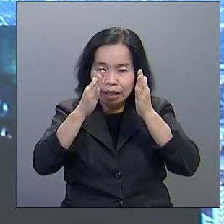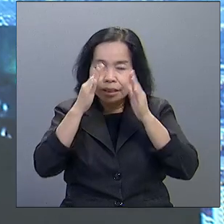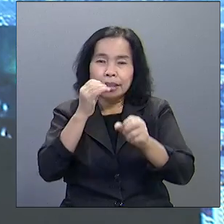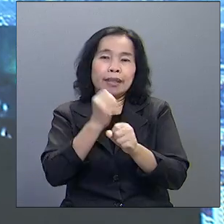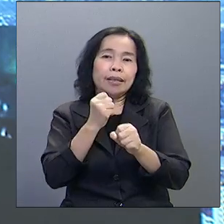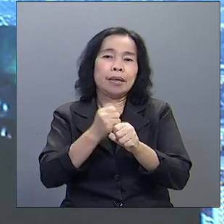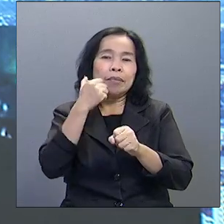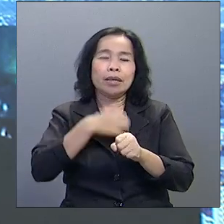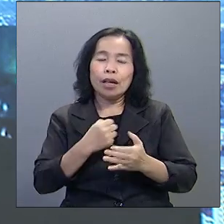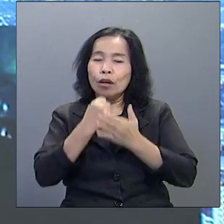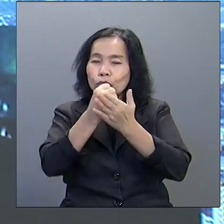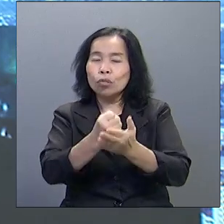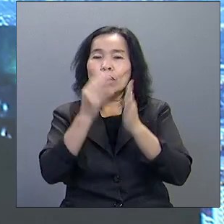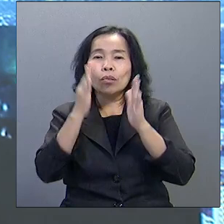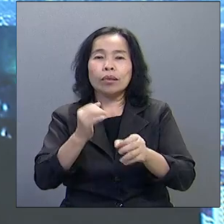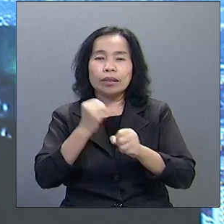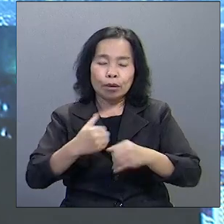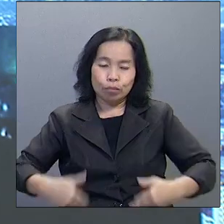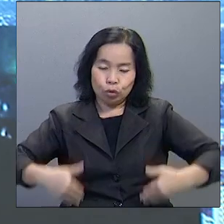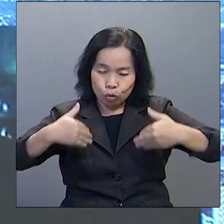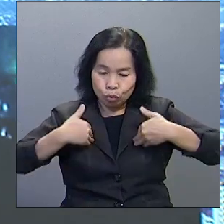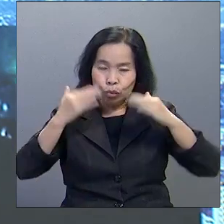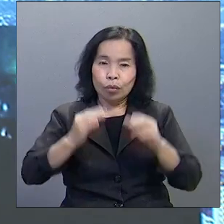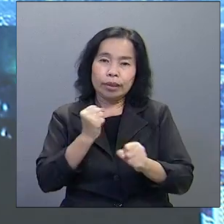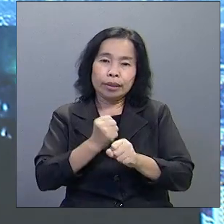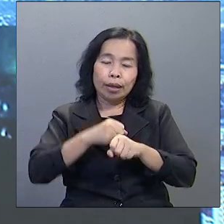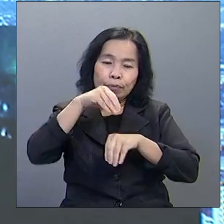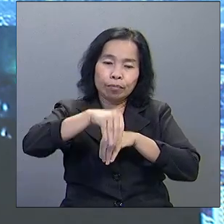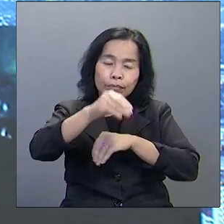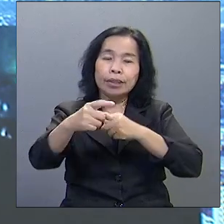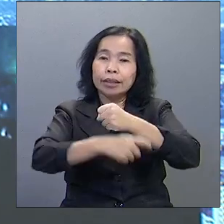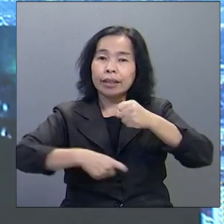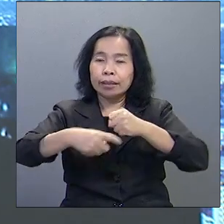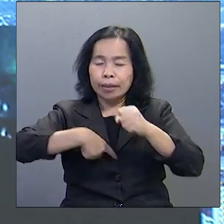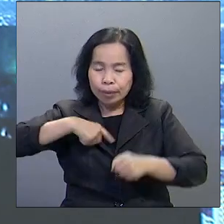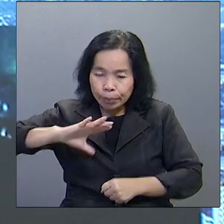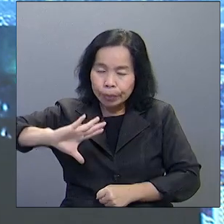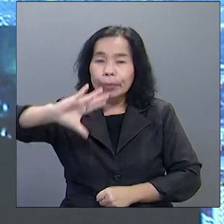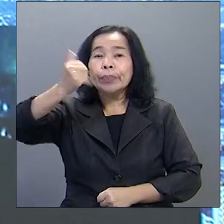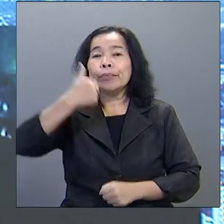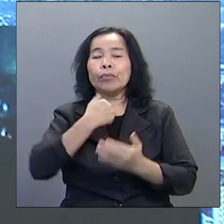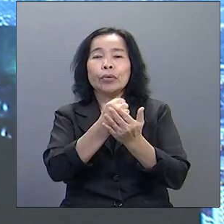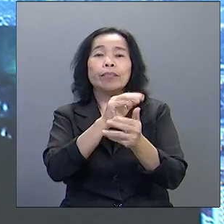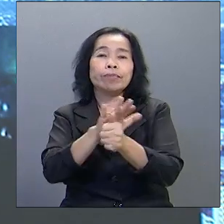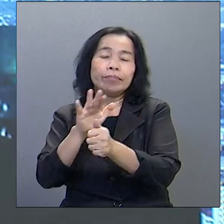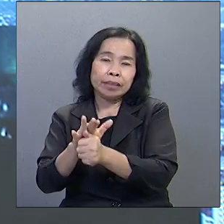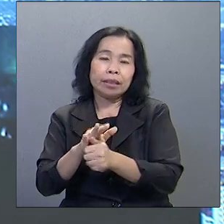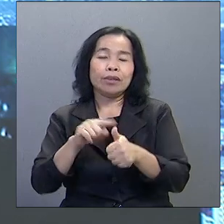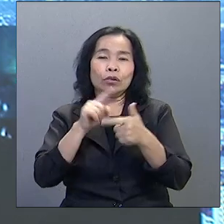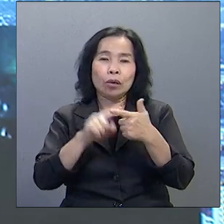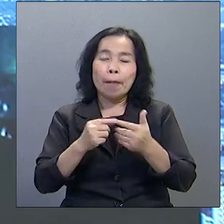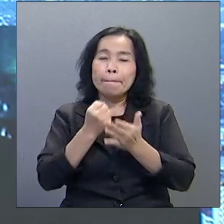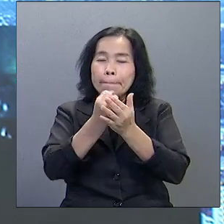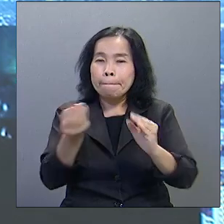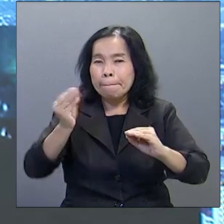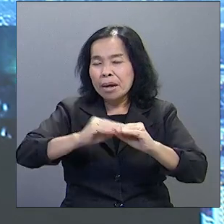ใหญ่ที่อยากจะช่วยเหลือในเรื่องของคุณภาพของพี่น้องเกษตรกรคุณภาพชีวิตให้ดียิ่งขึ้นนอกจากนี้ยังเป็นการเพิ่มมูลค่าให้กับ